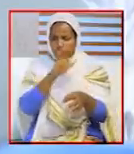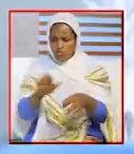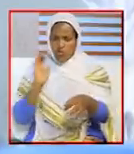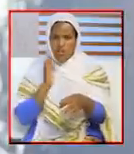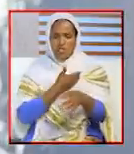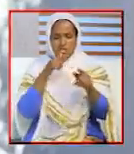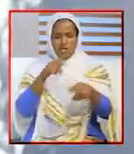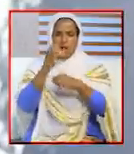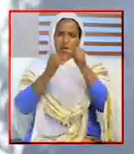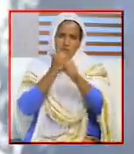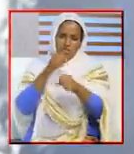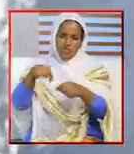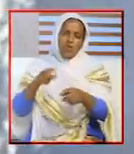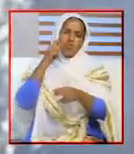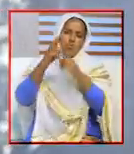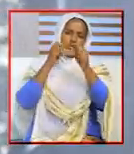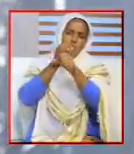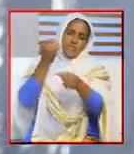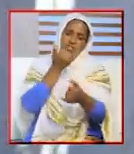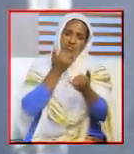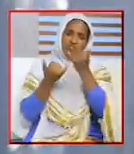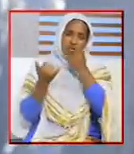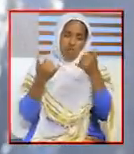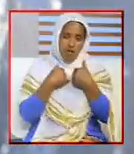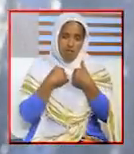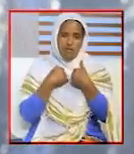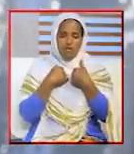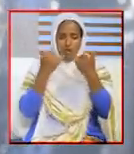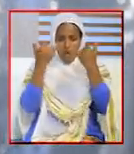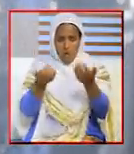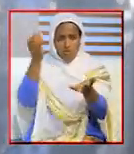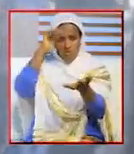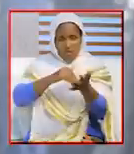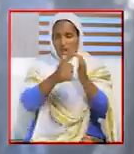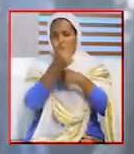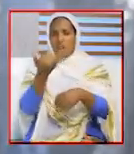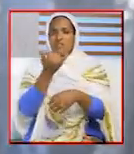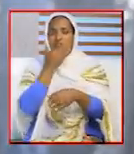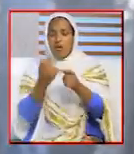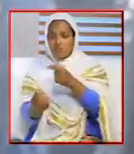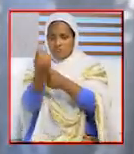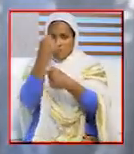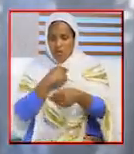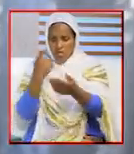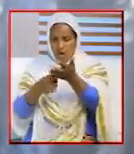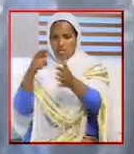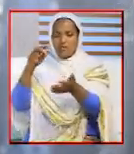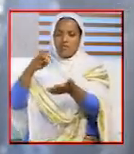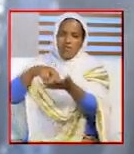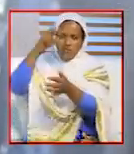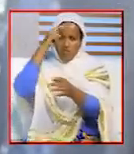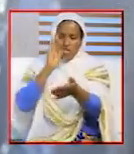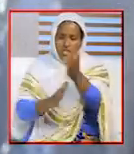ልጆቻችን የዛሬ ዓመት የዛሬ ሁለት ዓመት ያጠፉትን ጥፋት አሁን እንደገና ሌላ ጥፋት ሲያጠፉ ያንን